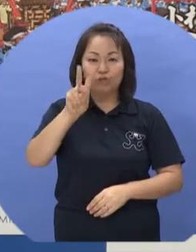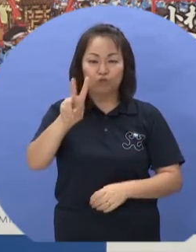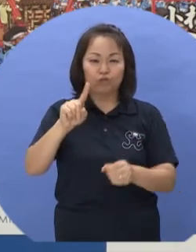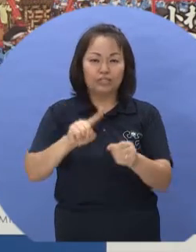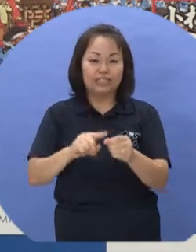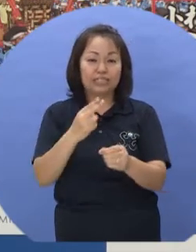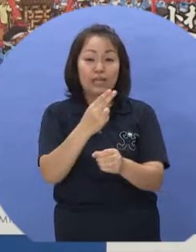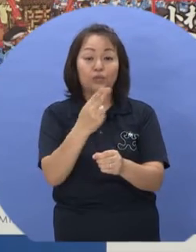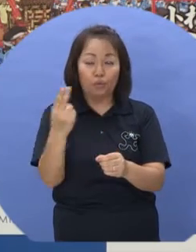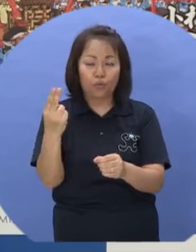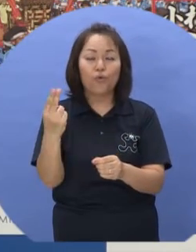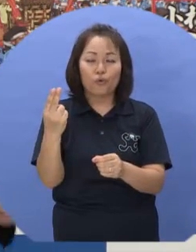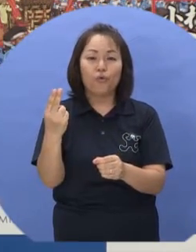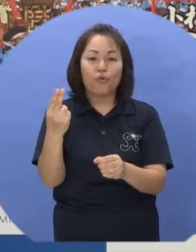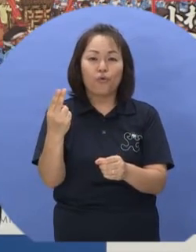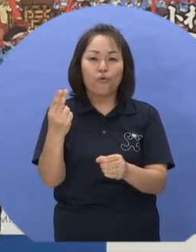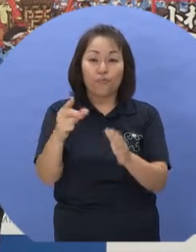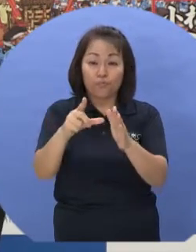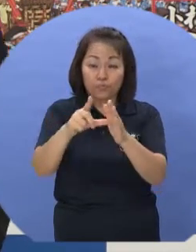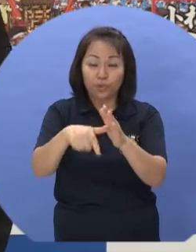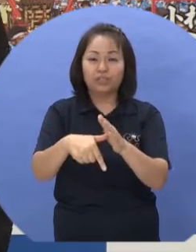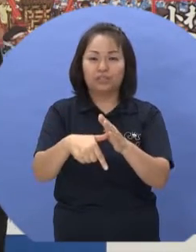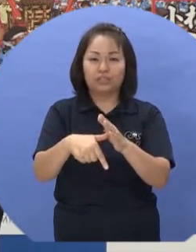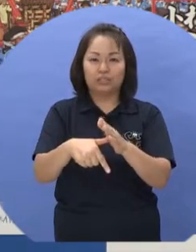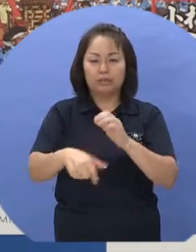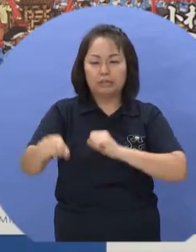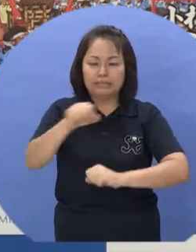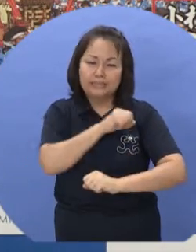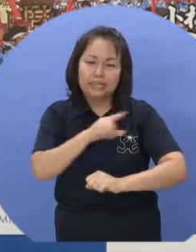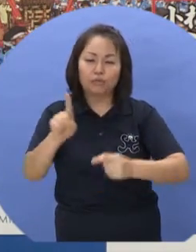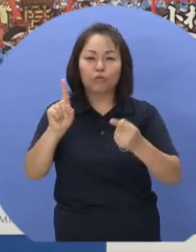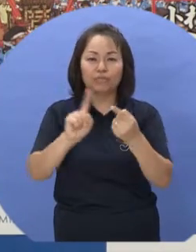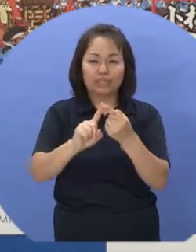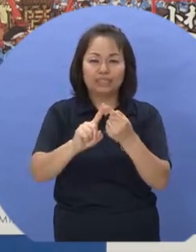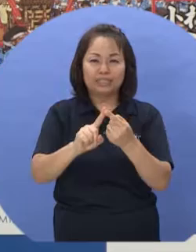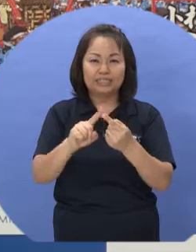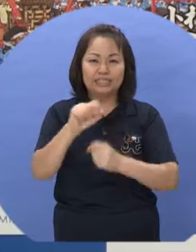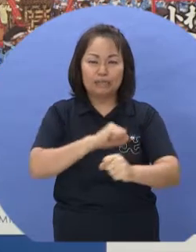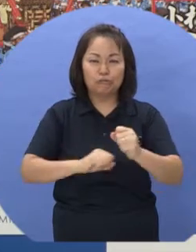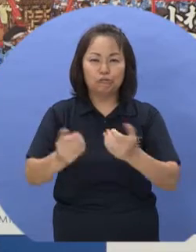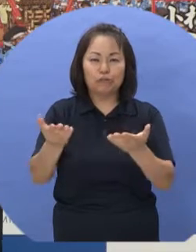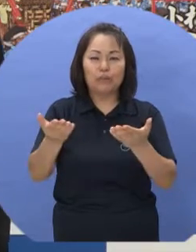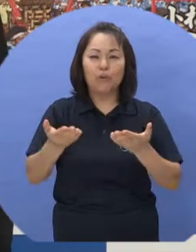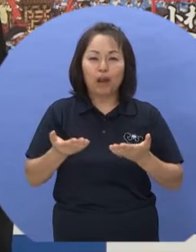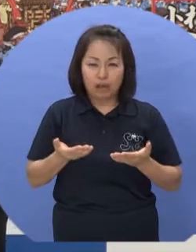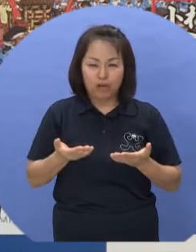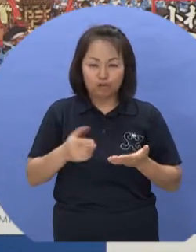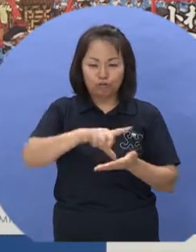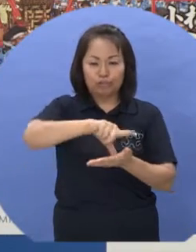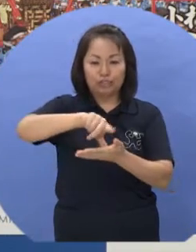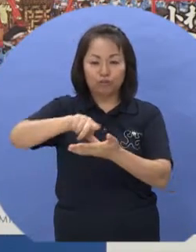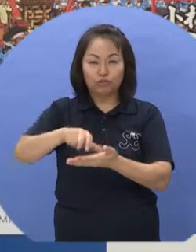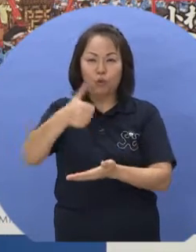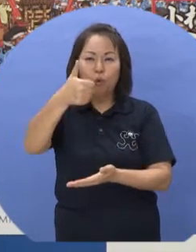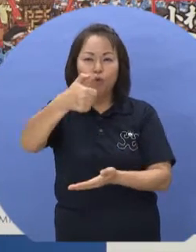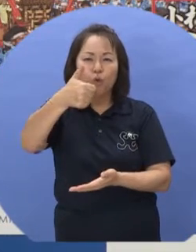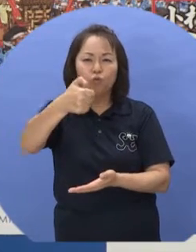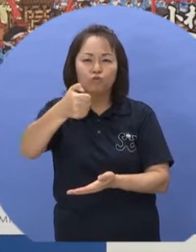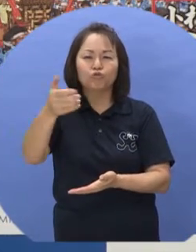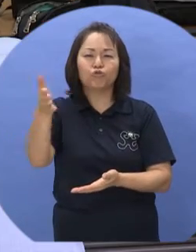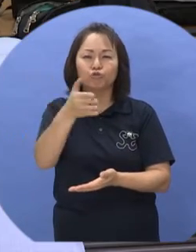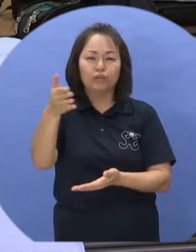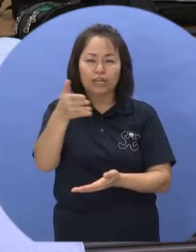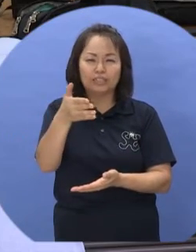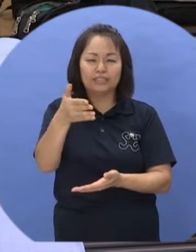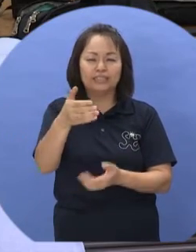ひこういった活発に活動していただけるところを50カ所以上定着を図っ